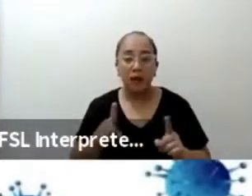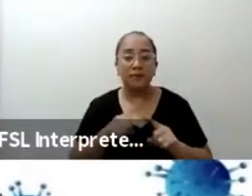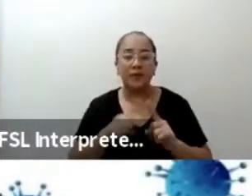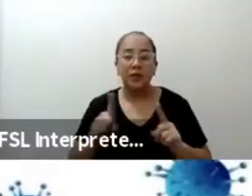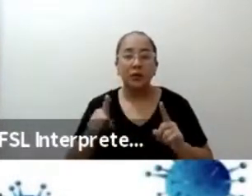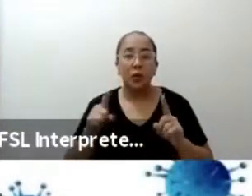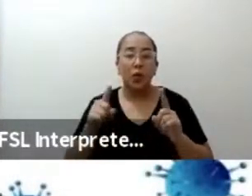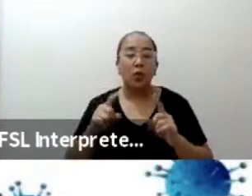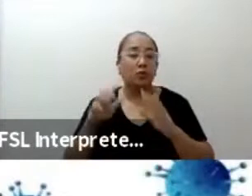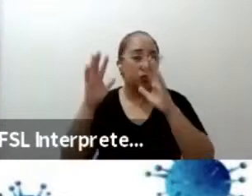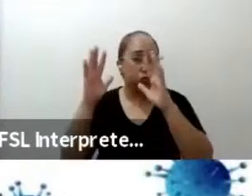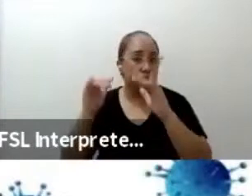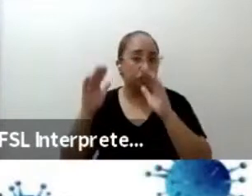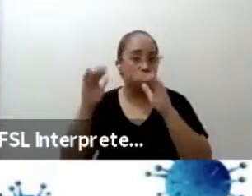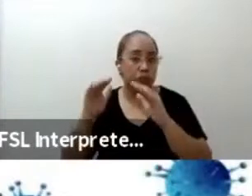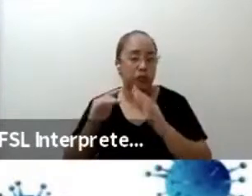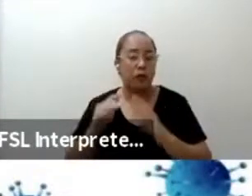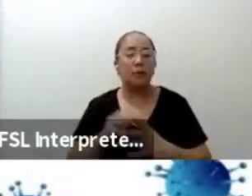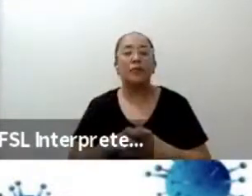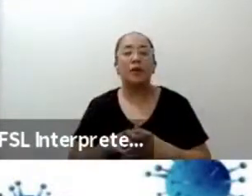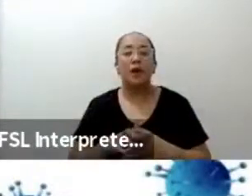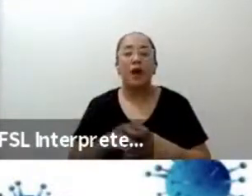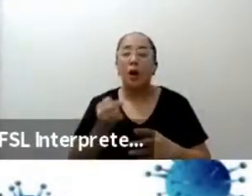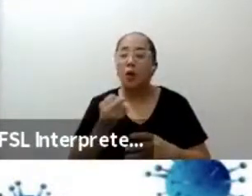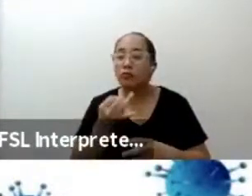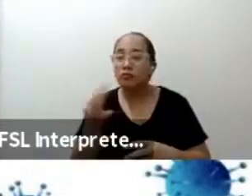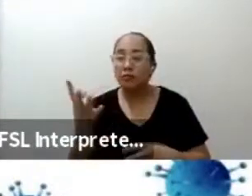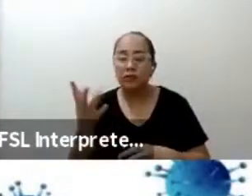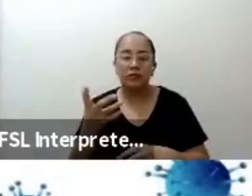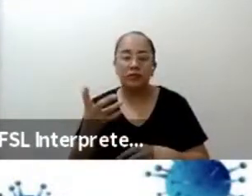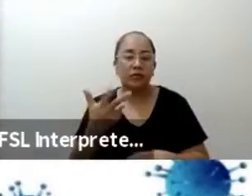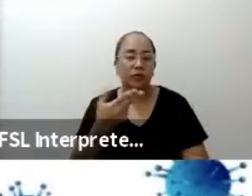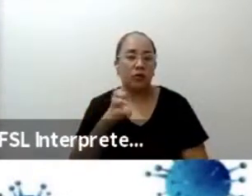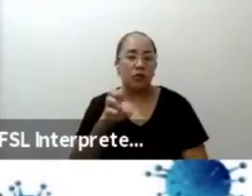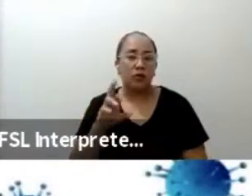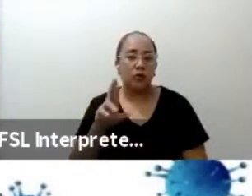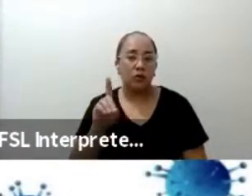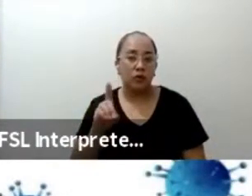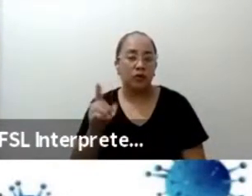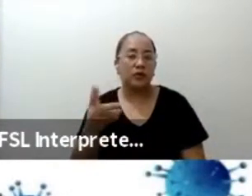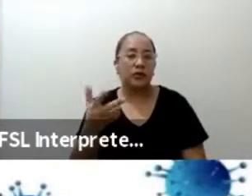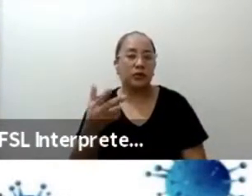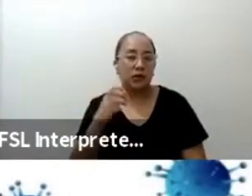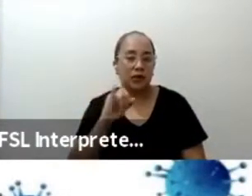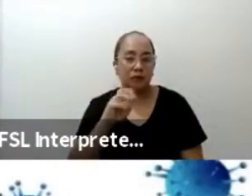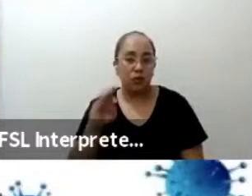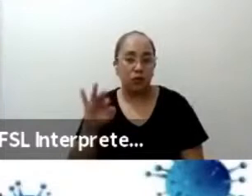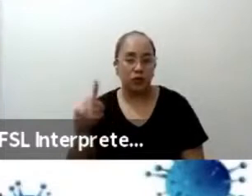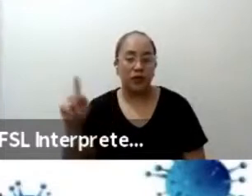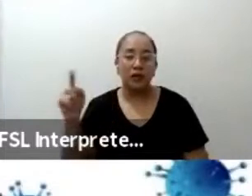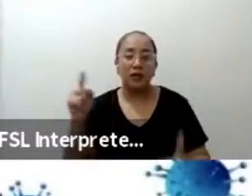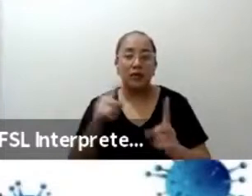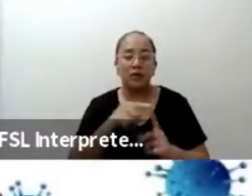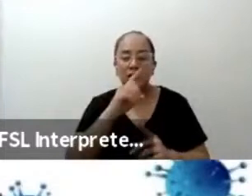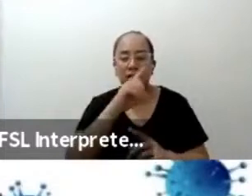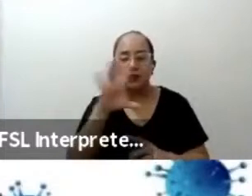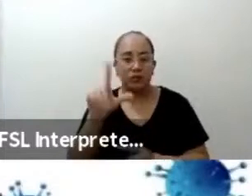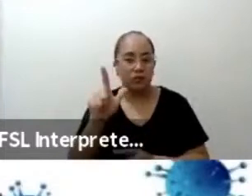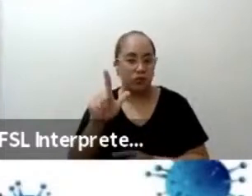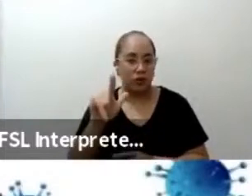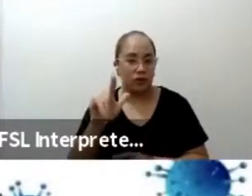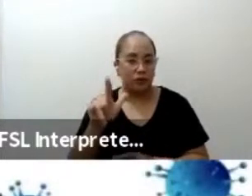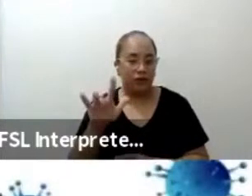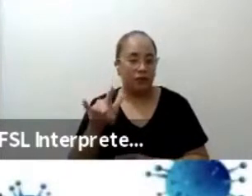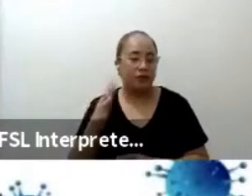pinapangarap na time to herd immunity ni Secretary Galvez ay December 25 para